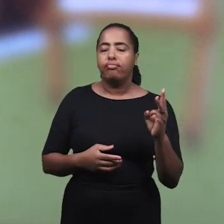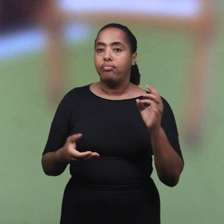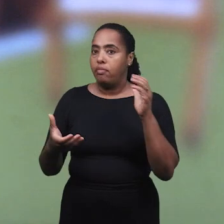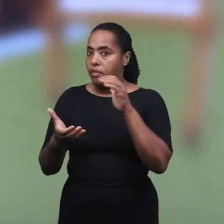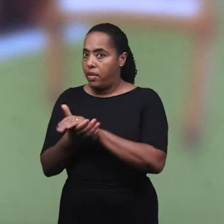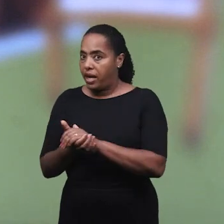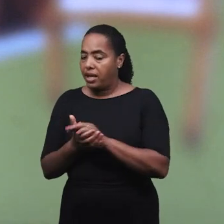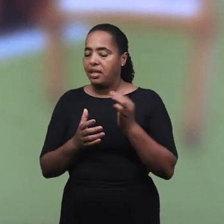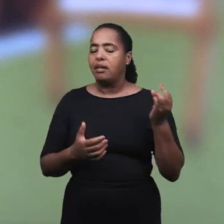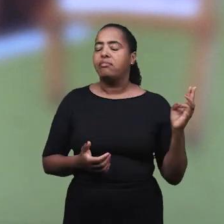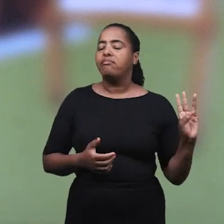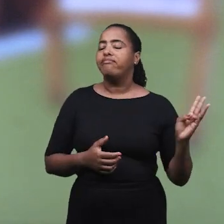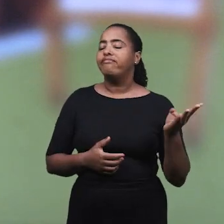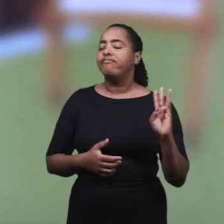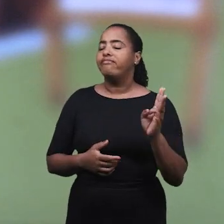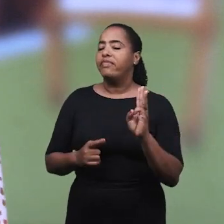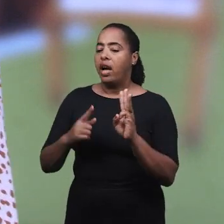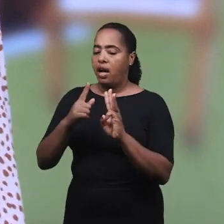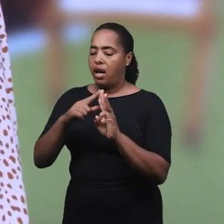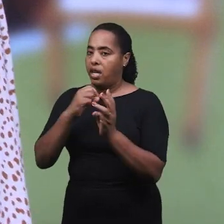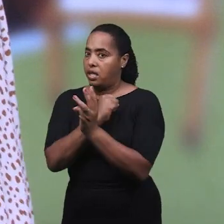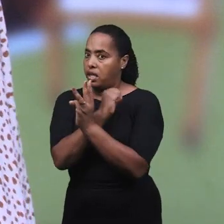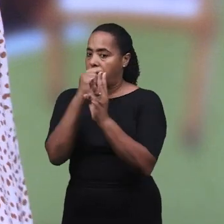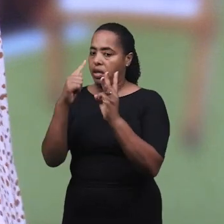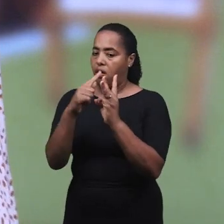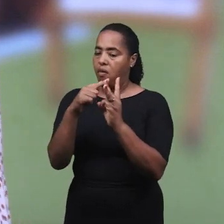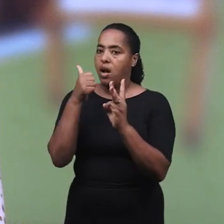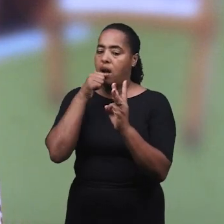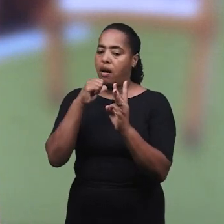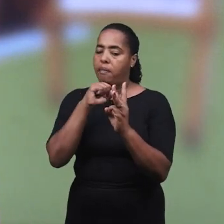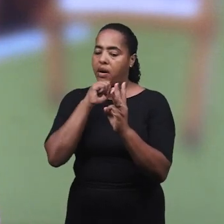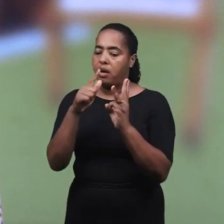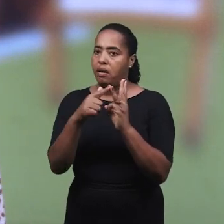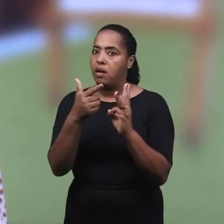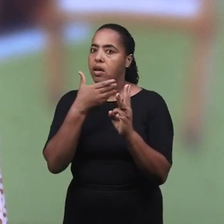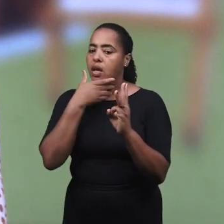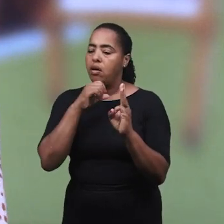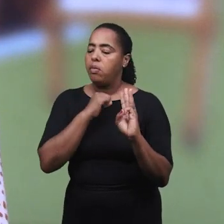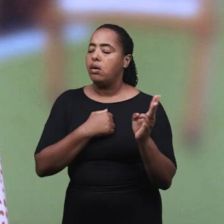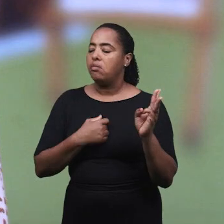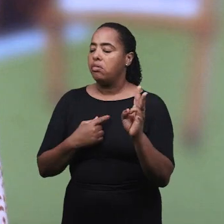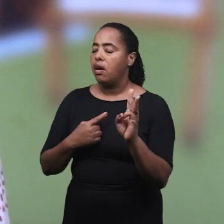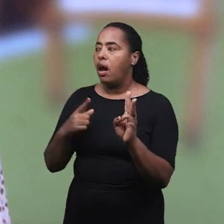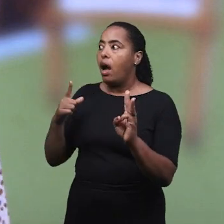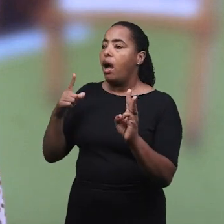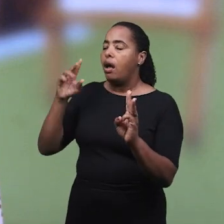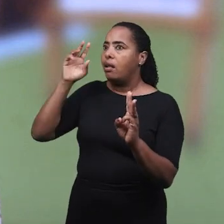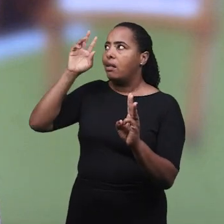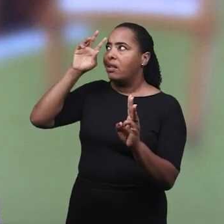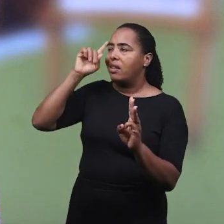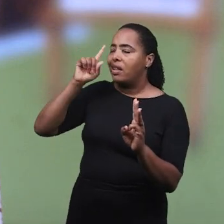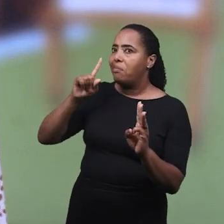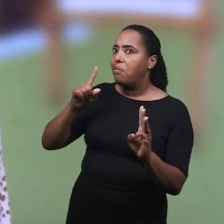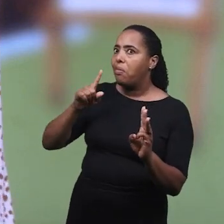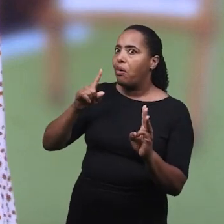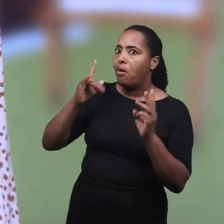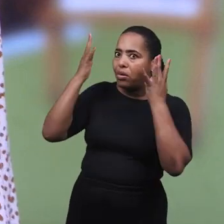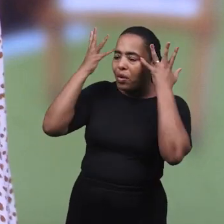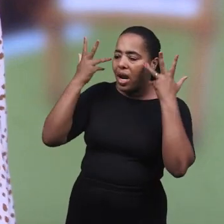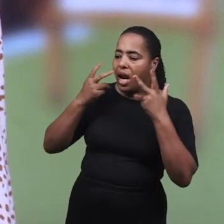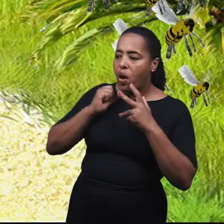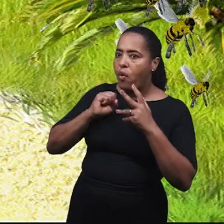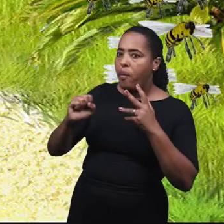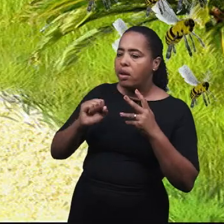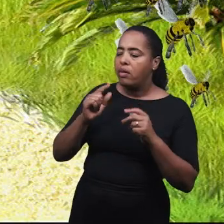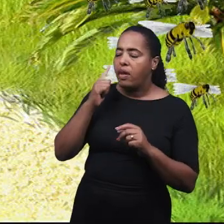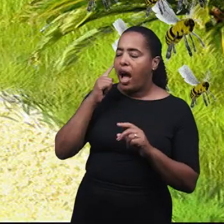lui et ses parents. Et en passant par le chemin, Samson, il se rappelle du lion qu'il a tué. Il